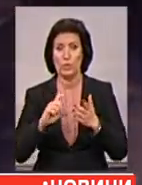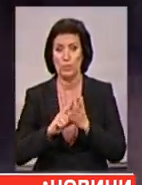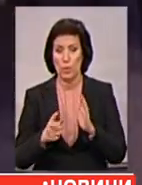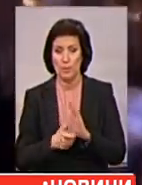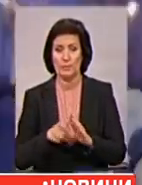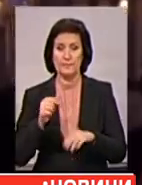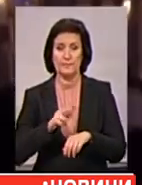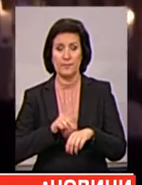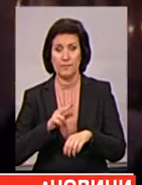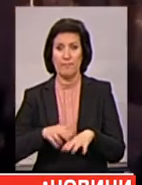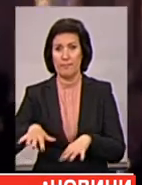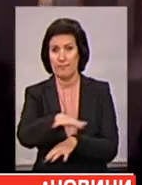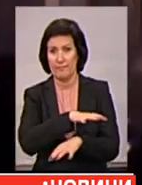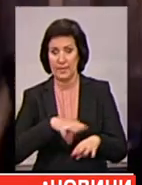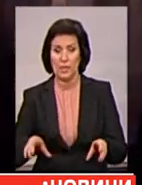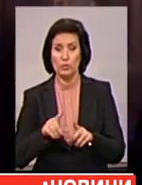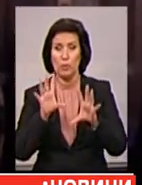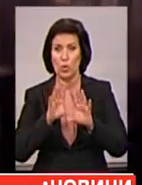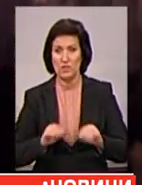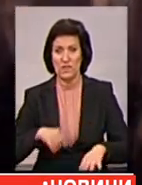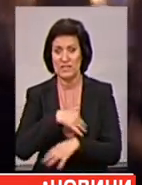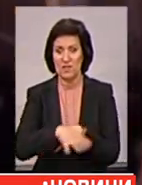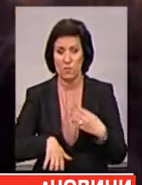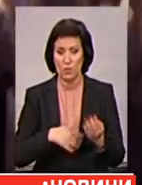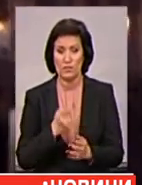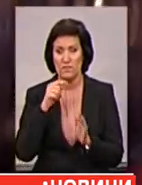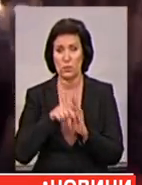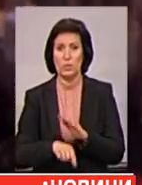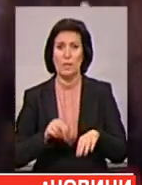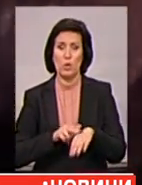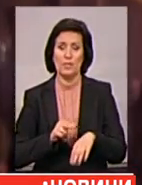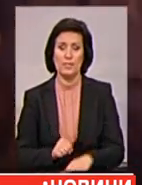бійку з охоронцями будмайданчика. Щоб угамувати заворушення, втрутилася поліція.